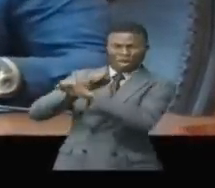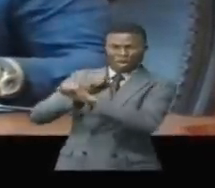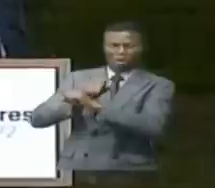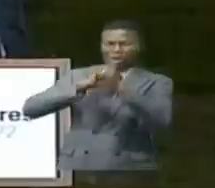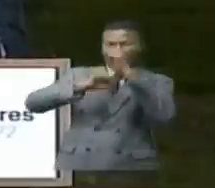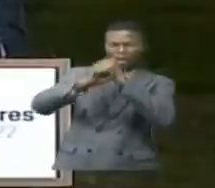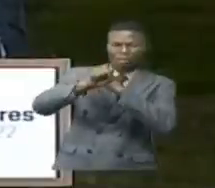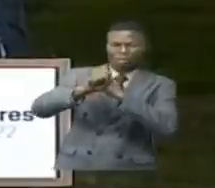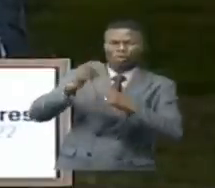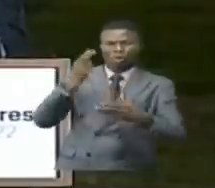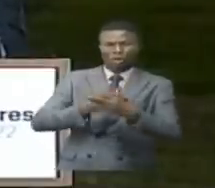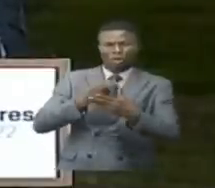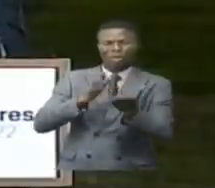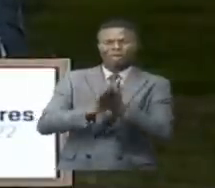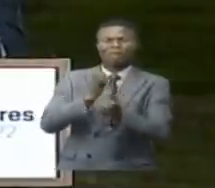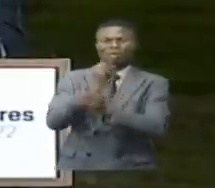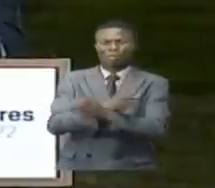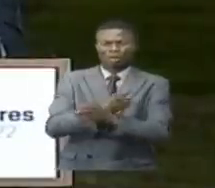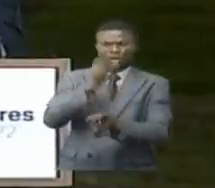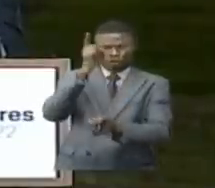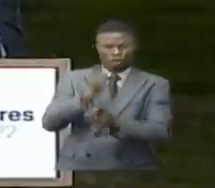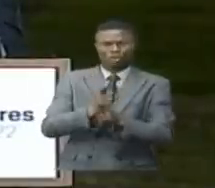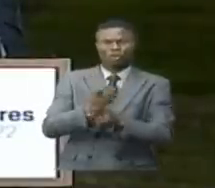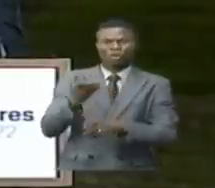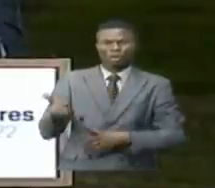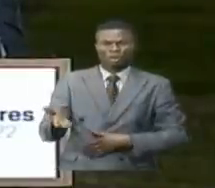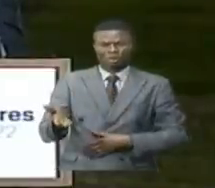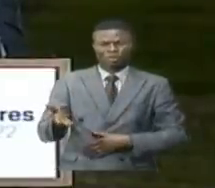promotion soient complètes et effectives.